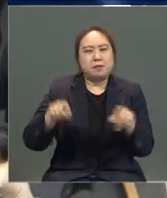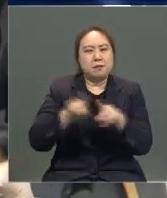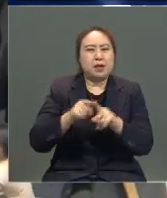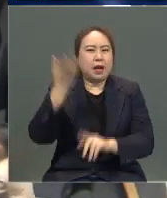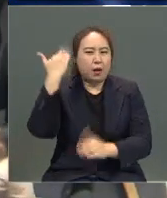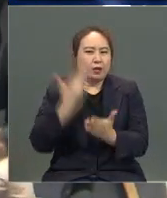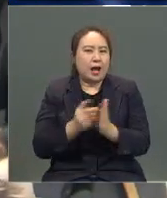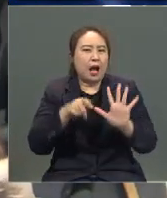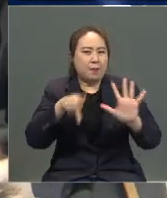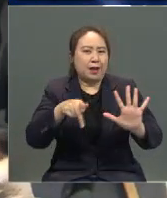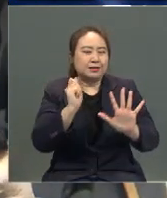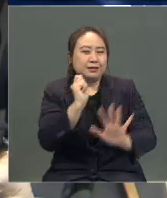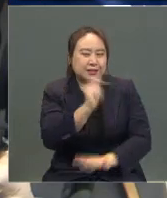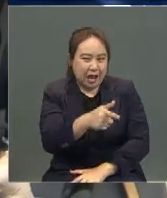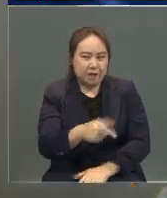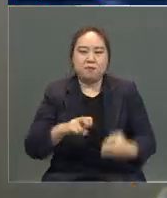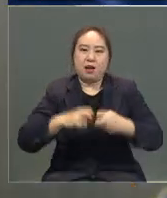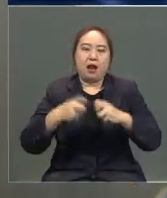ที่ทำได้อย่างรวดเร็วพร้อมเสนอแนะให้รัฐบาลนั้นต้องเร่งดำเนินแผนงานโครงการต่างๆโดยกระจายงบประมาณให้ทั่วถึงกับประชาชนทุกกลุ่มเน้นการฟื้นฟูอาชีพให้กับประชาชนและการมีส่วนร่วมตรวจสอบความโปร่งใสขณะที่หน่วยงานราชการที่เกี่ยวข้องต้องมีฐานงานที่ชัดเจนและให้บูรณาการระบบฐานข้อมูลให้สอดคล้องกันทั้งระบบเพื่อไม่ให้เกิดความผิดพลาดเหมือนตอนจ่ายเงินเยียวยา5